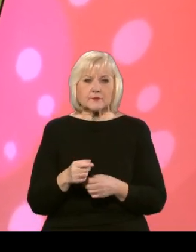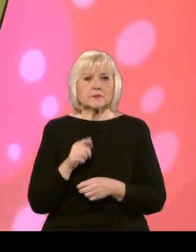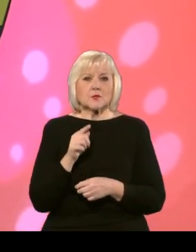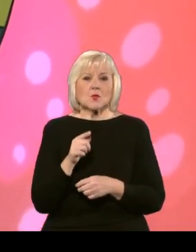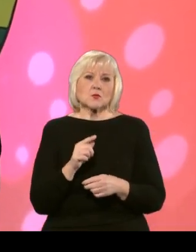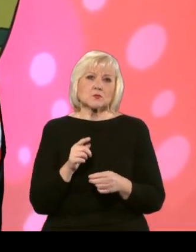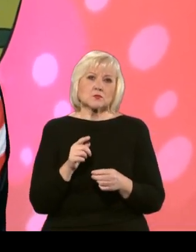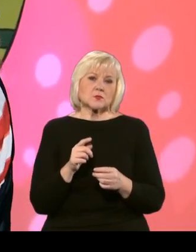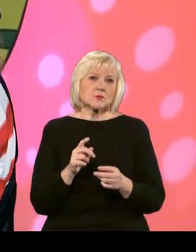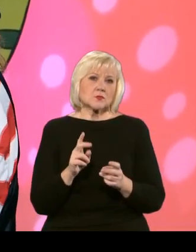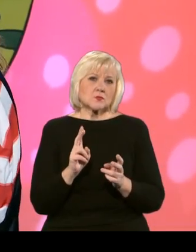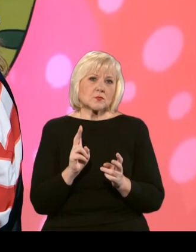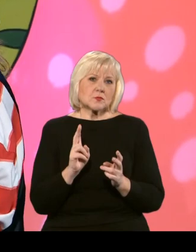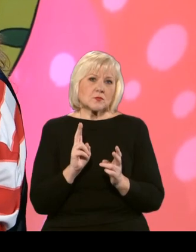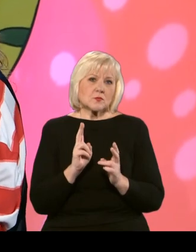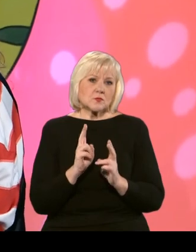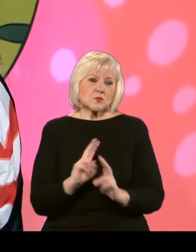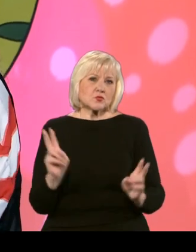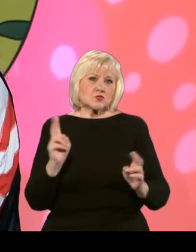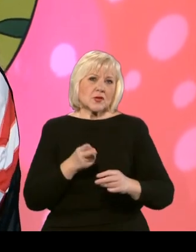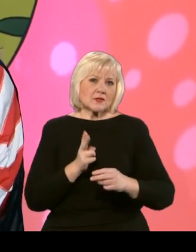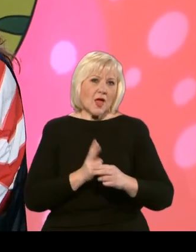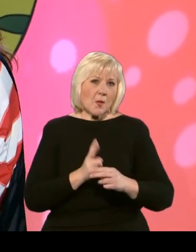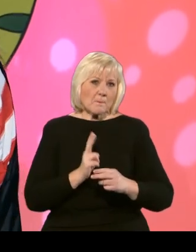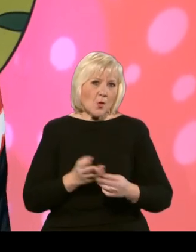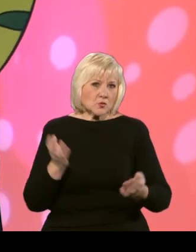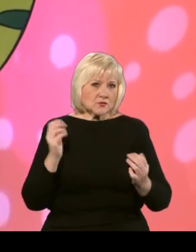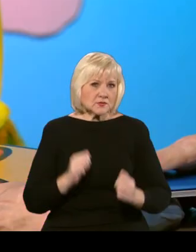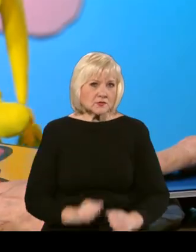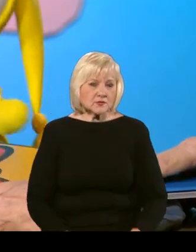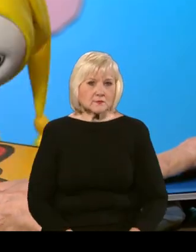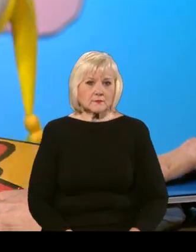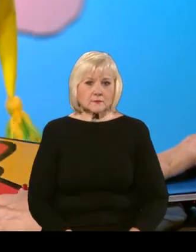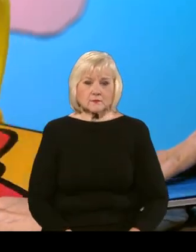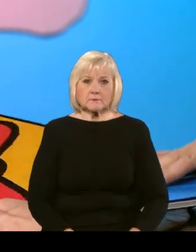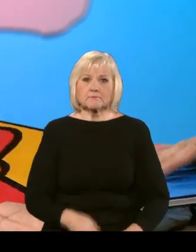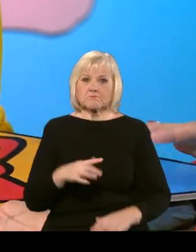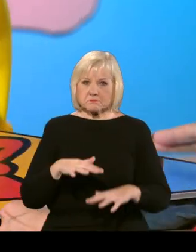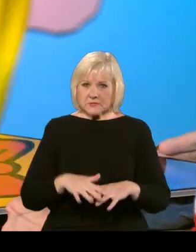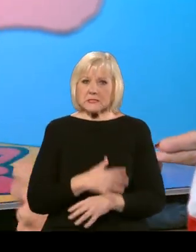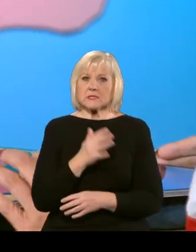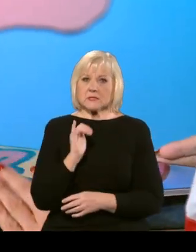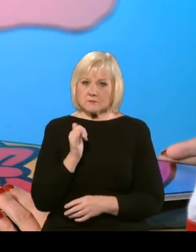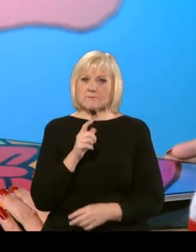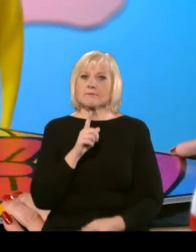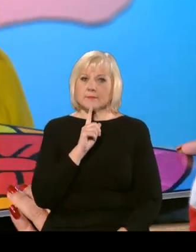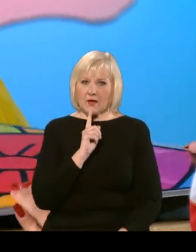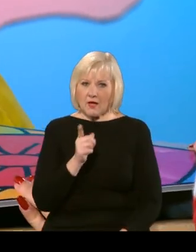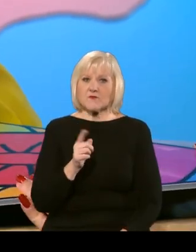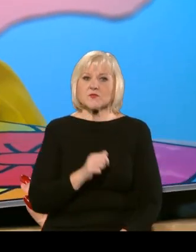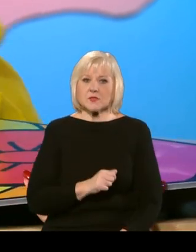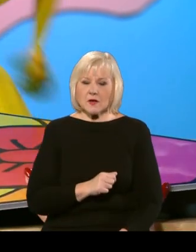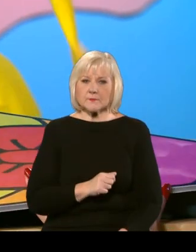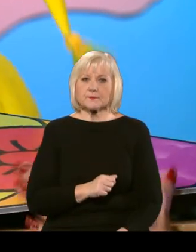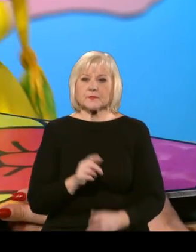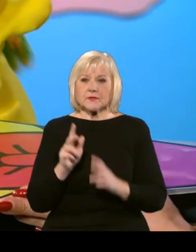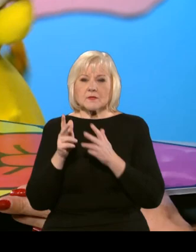úplně obyčejně nemocný, nemyslíš? To bude ono, Majdo. No. Je